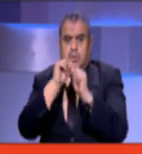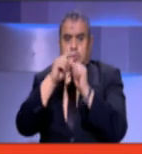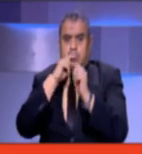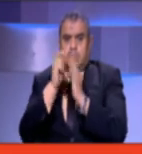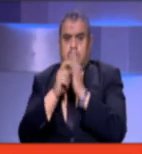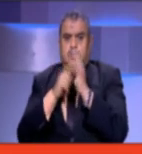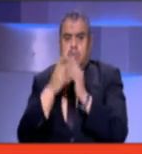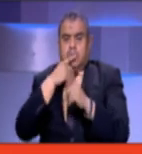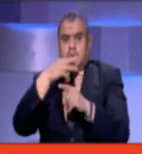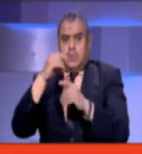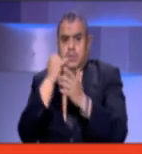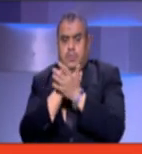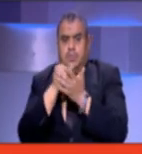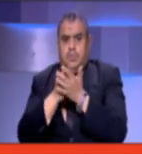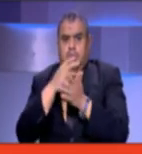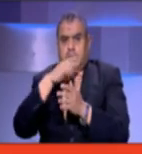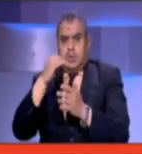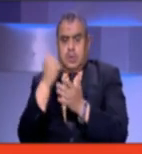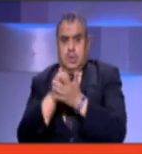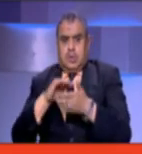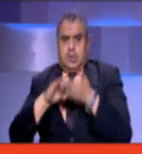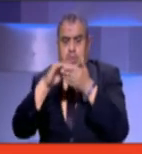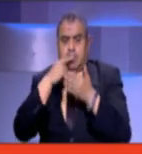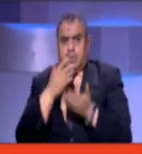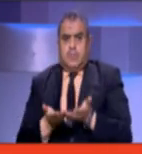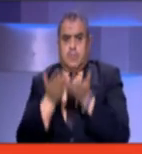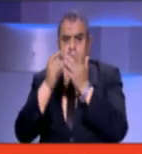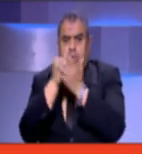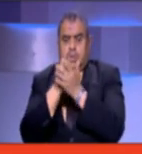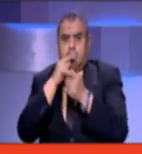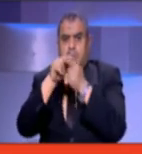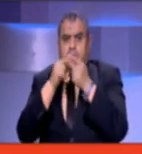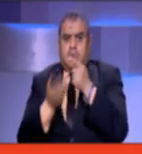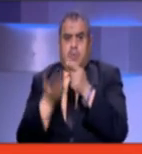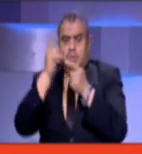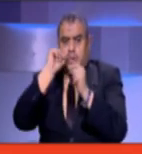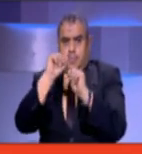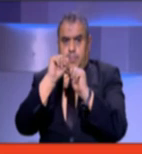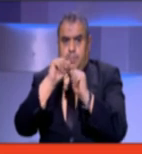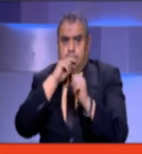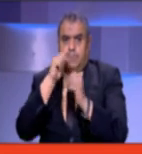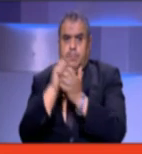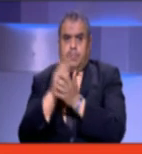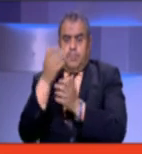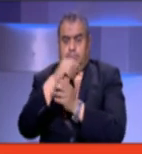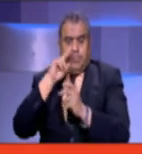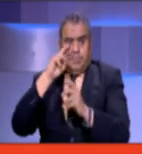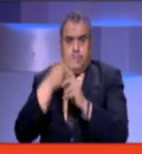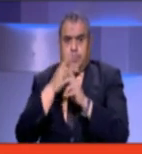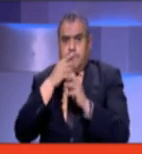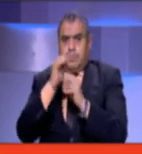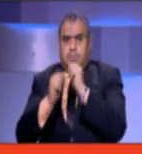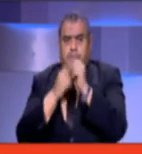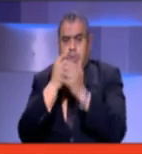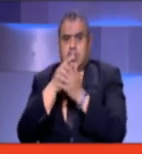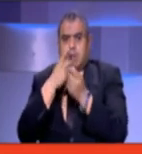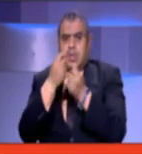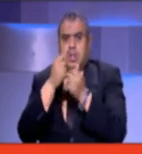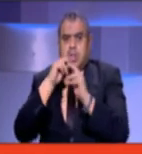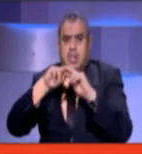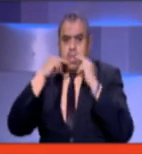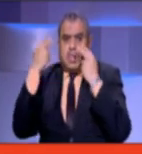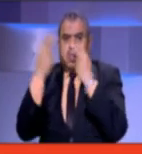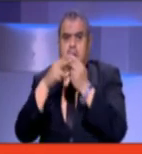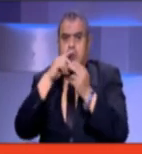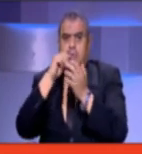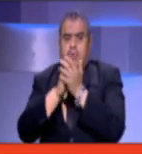يبقى إن هو وظيفة بيتقاضى عليه إن هو مرتب أو إن هو أجر. وطبعا ملفت للنظر الظروف الاقتصادية العالمية ويمكن